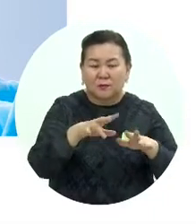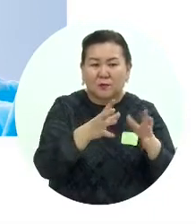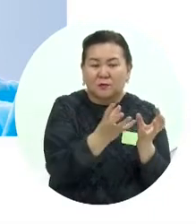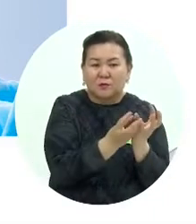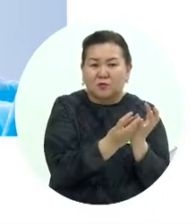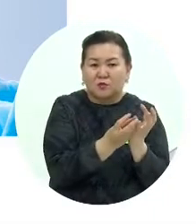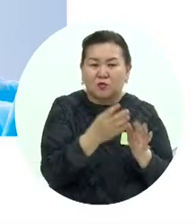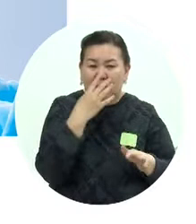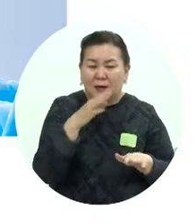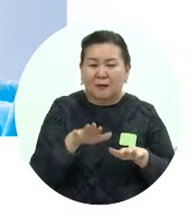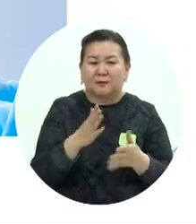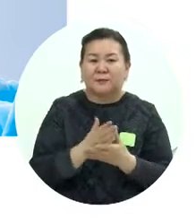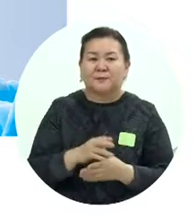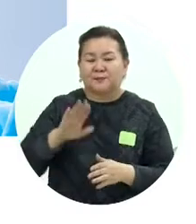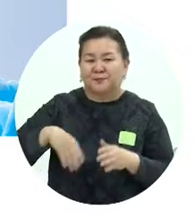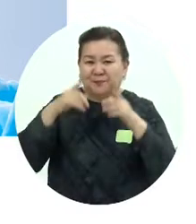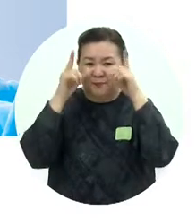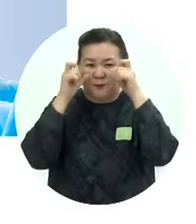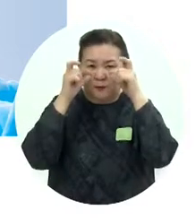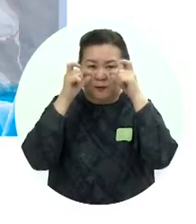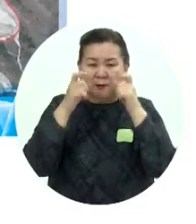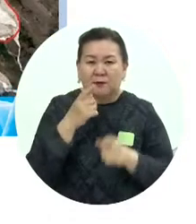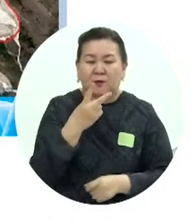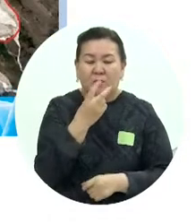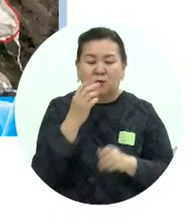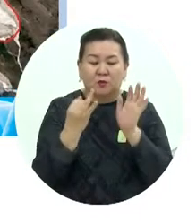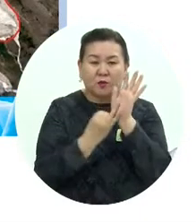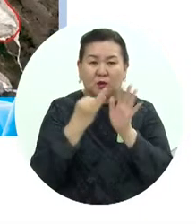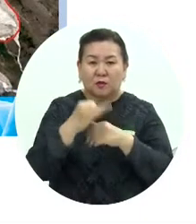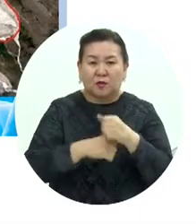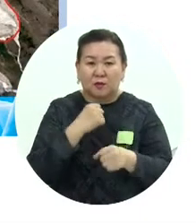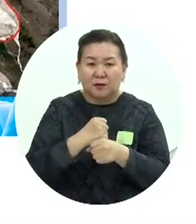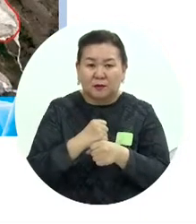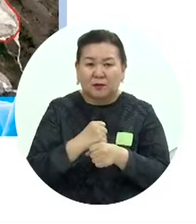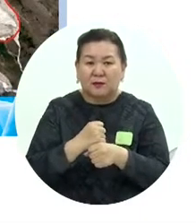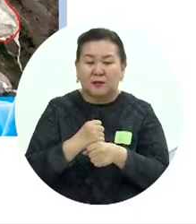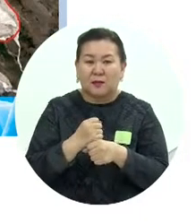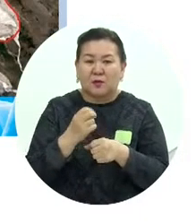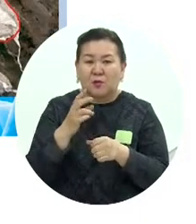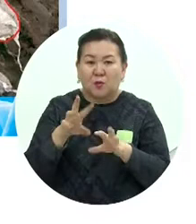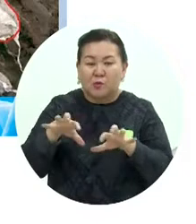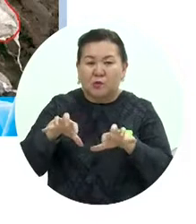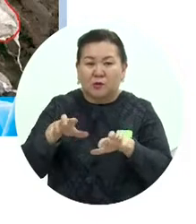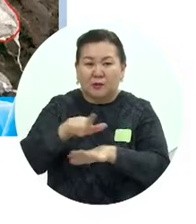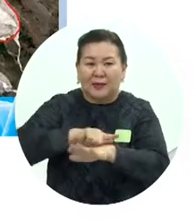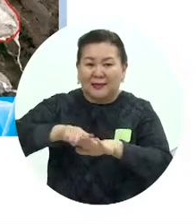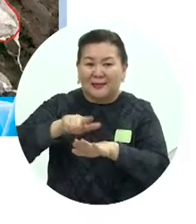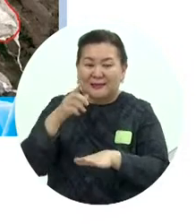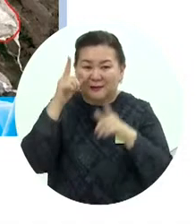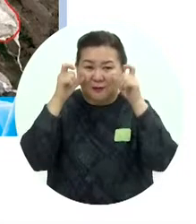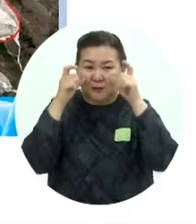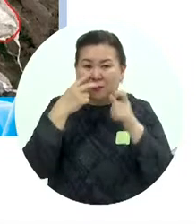зургийг харуулсан байна. За дараагийн зурагт 2007 оны Бутанын Александр мөсөн голуудын сансрын зургийг